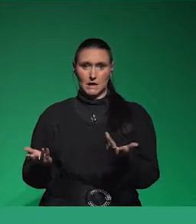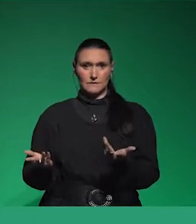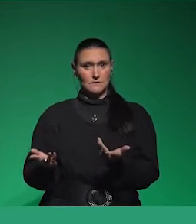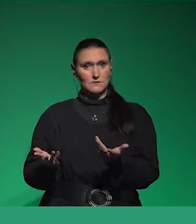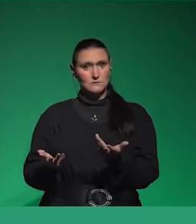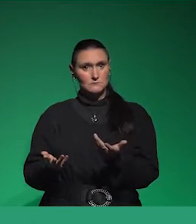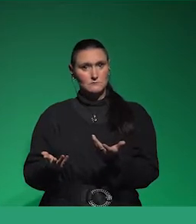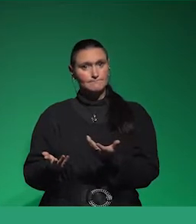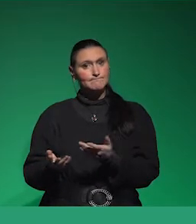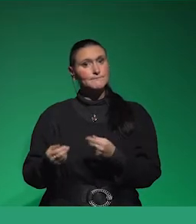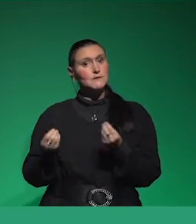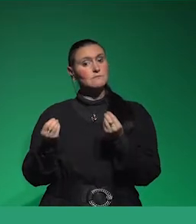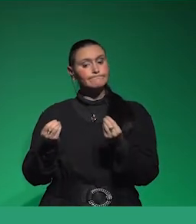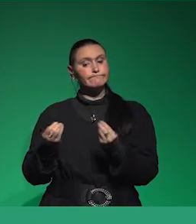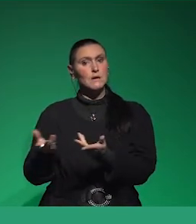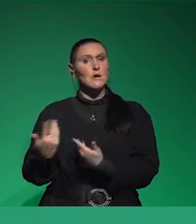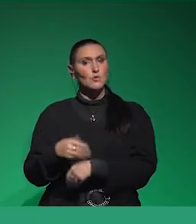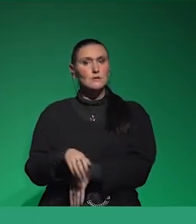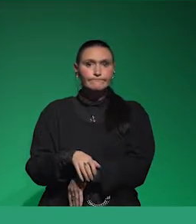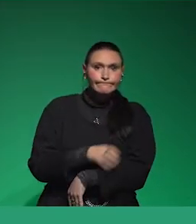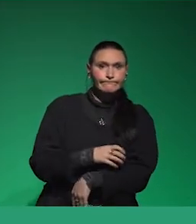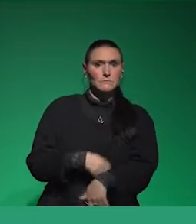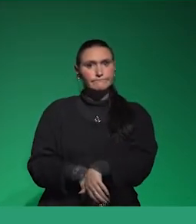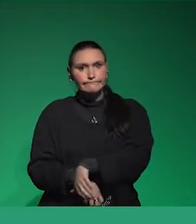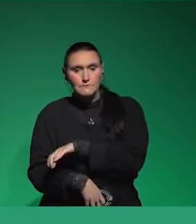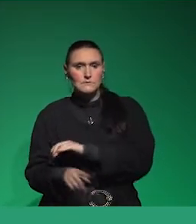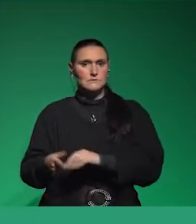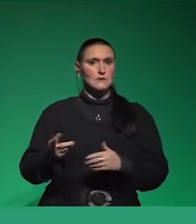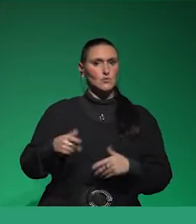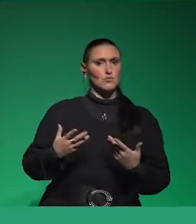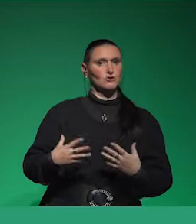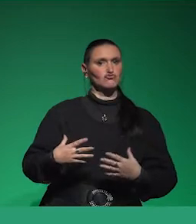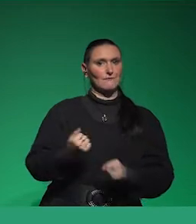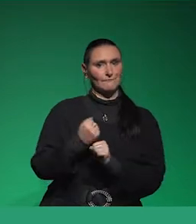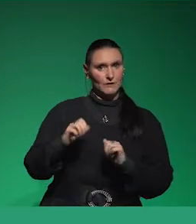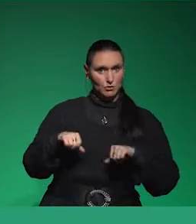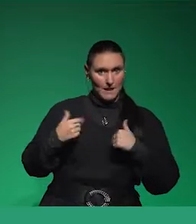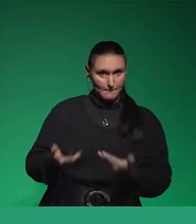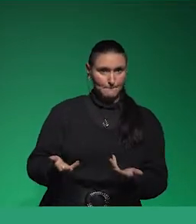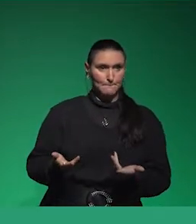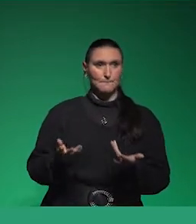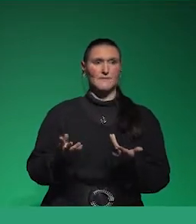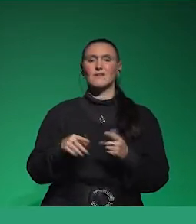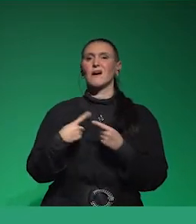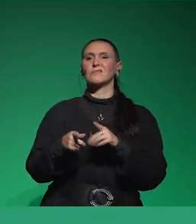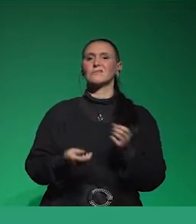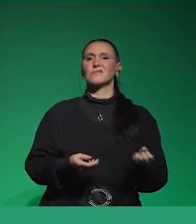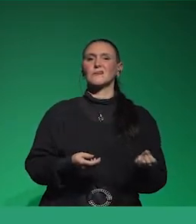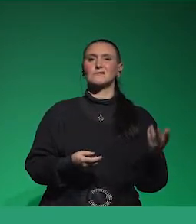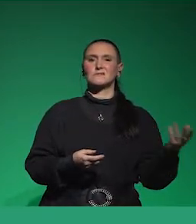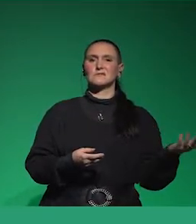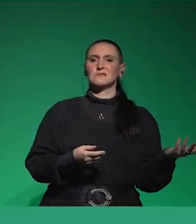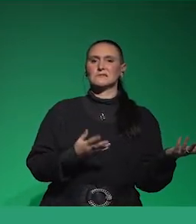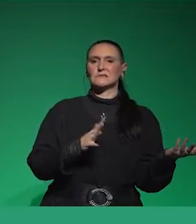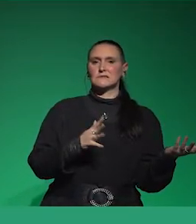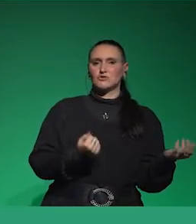können, damit sie besser überleben können, also viel besser, als wenn sie aus anderen Quellen stammen würden.